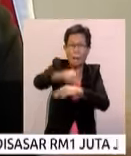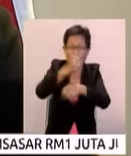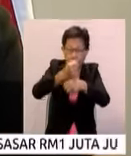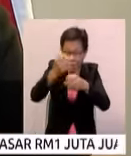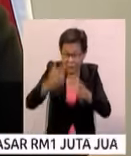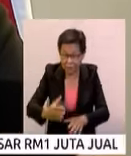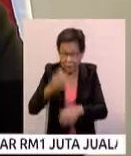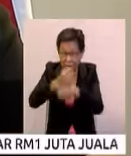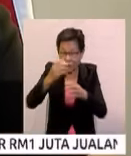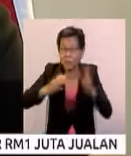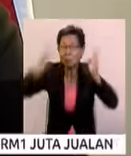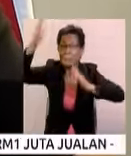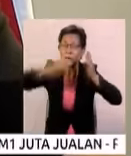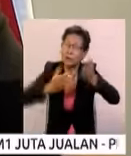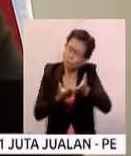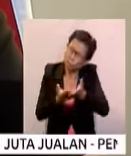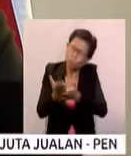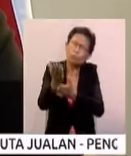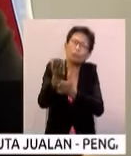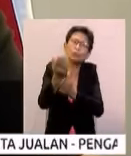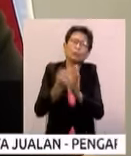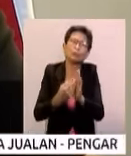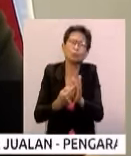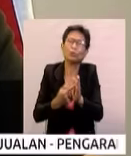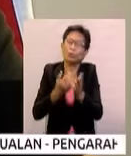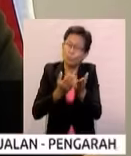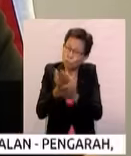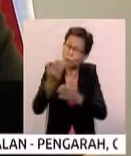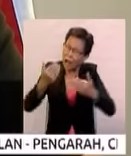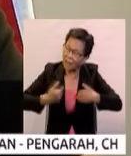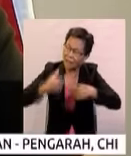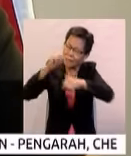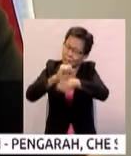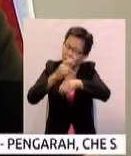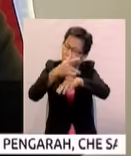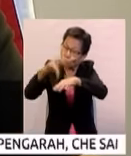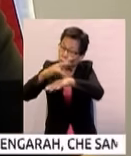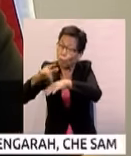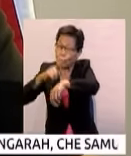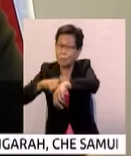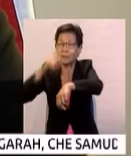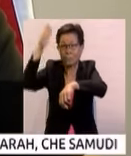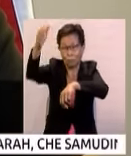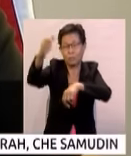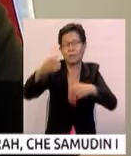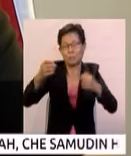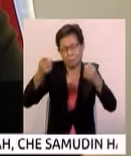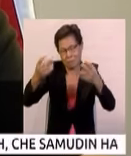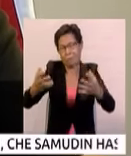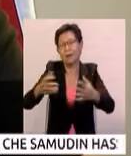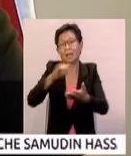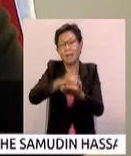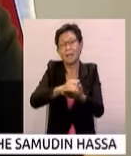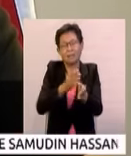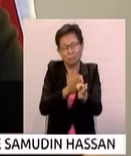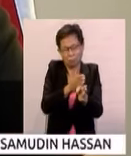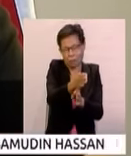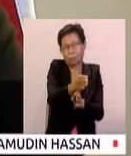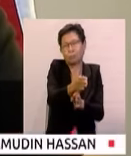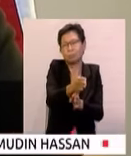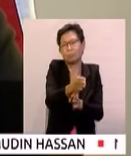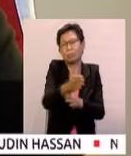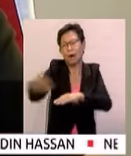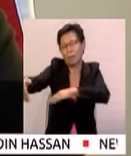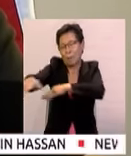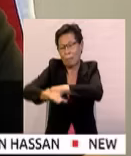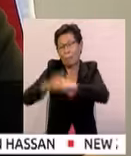tempatan dan terus boleh mewujudkan pekerjaan yang lebih banyak pada masa yang akan datang. Ini adalah satu sektor yang